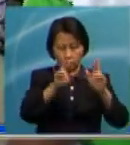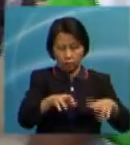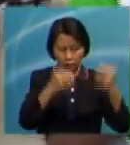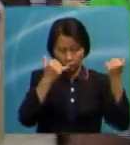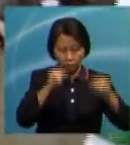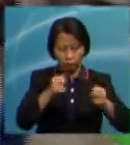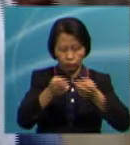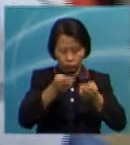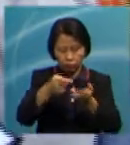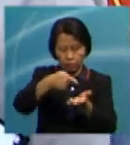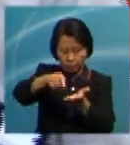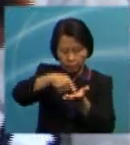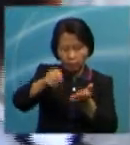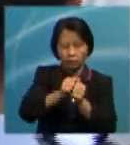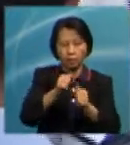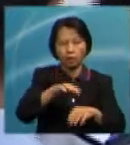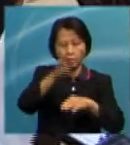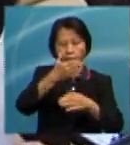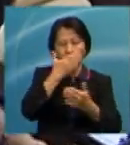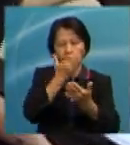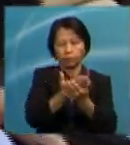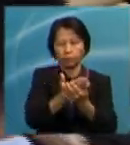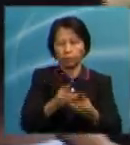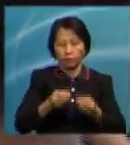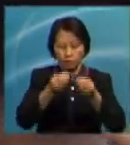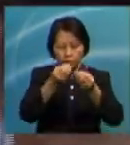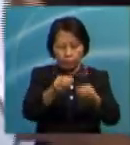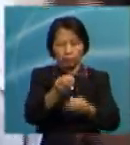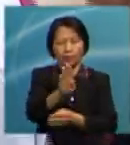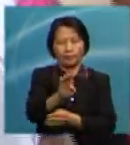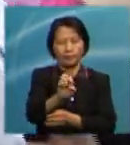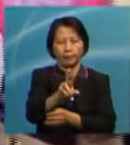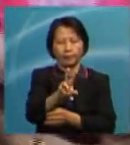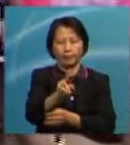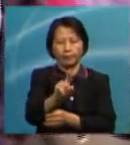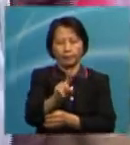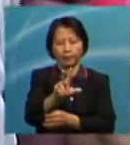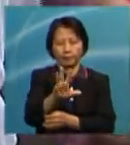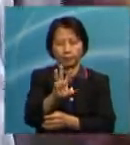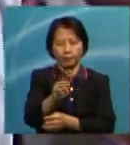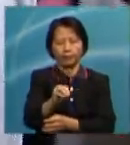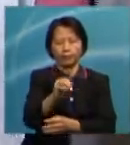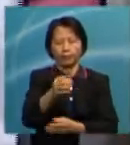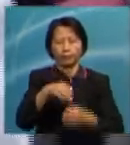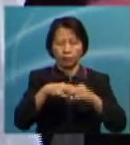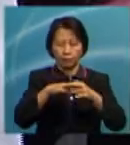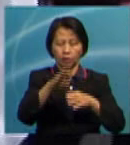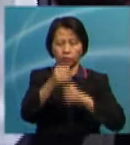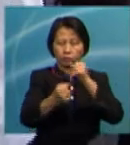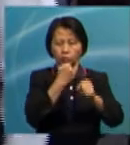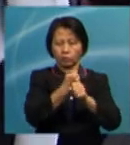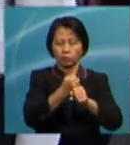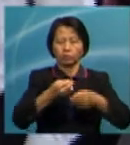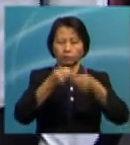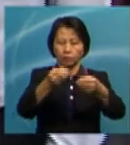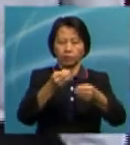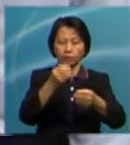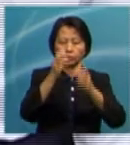mengurus perbelanjaan dengan lebih berhemah pemberian brm yang masuk tahun ketiga kini diberikan secara